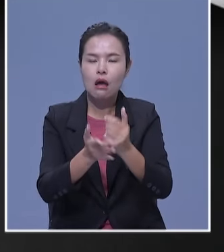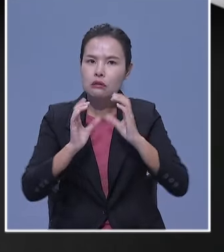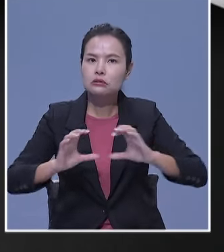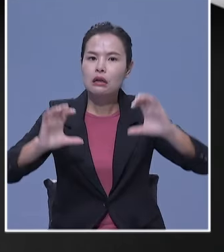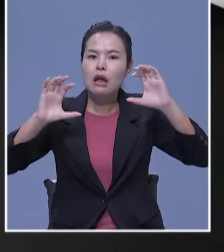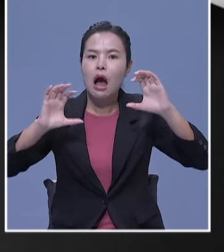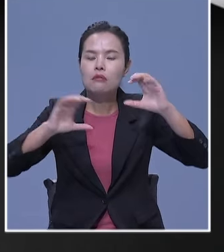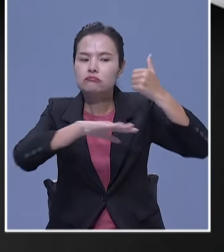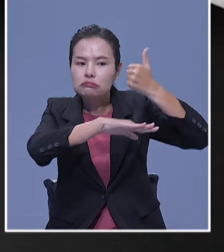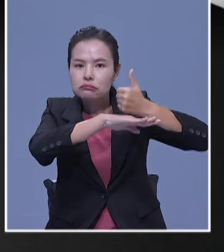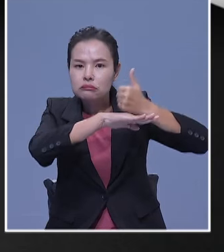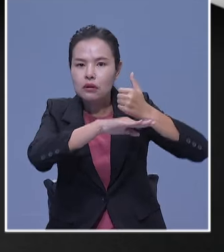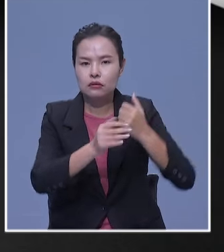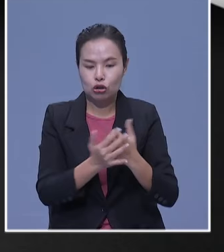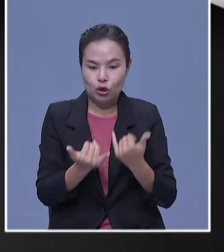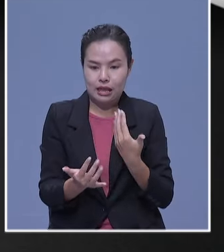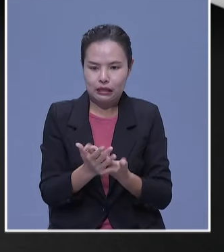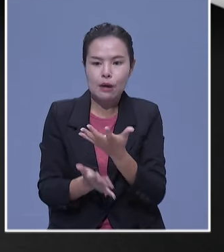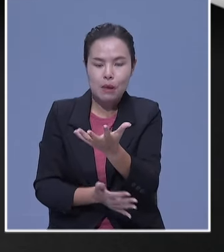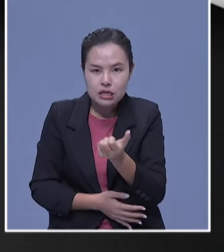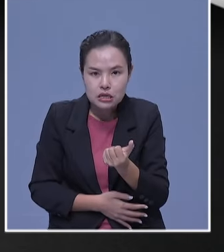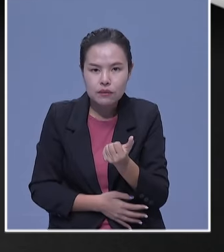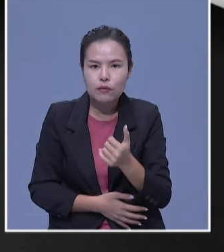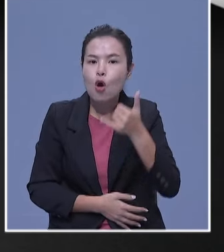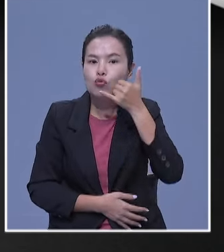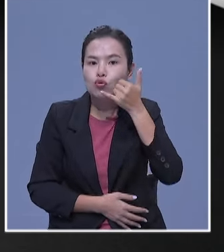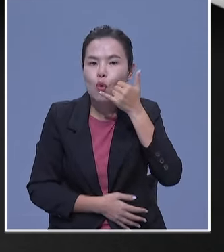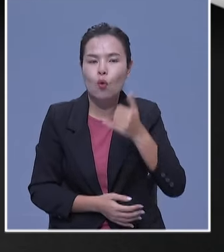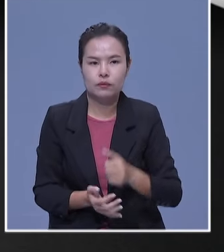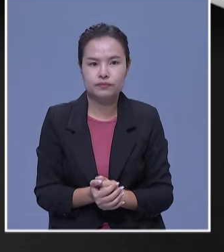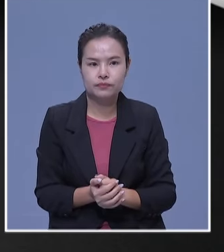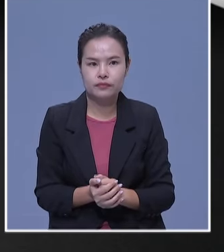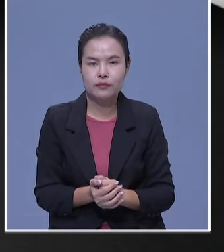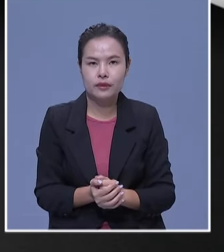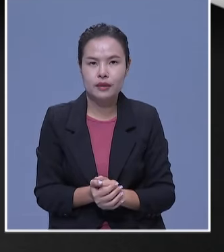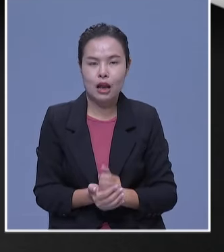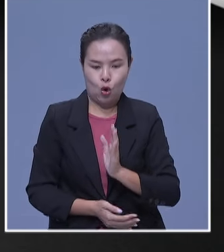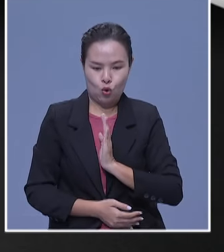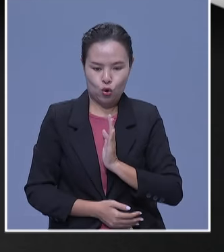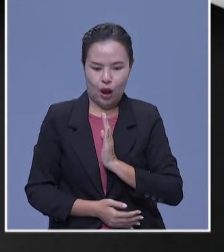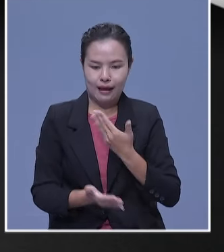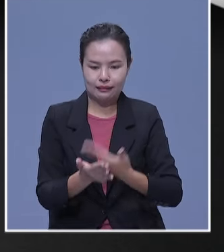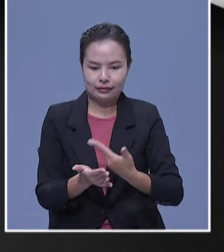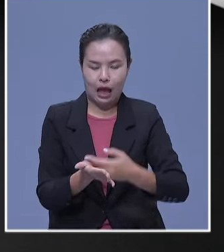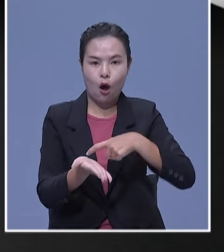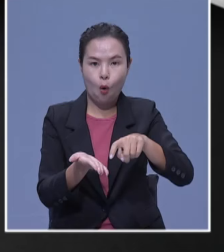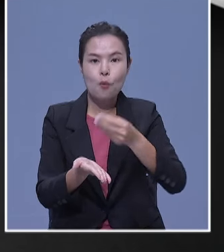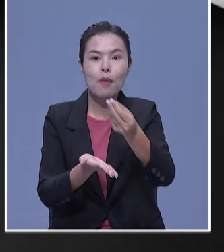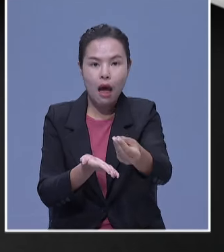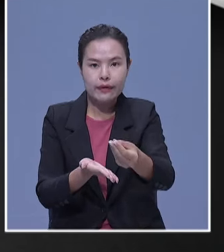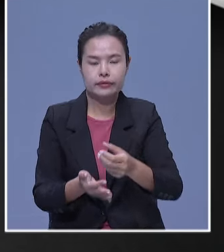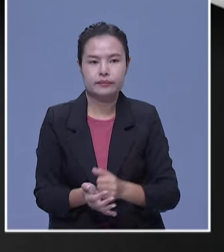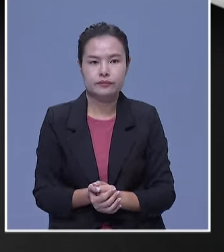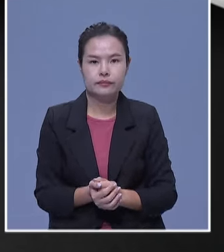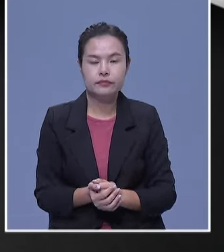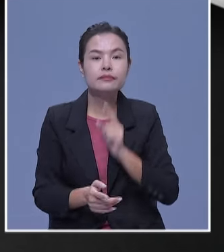การชั้นผู้ใหญ่ตอนนี้ให้ไปยืมเงินมาให้ได้ก่อนแล้วค่อยโทรมาเดี๋ยวจะเอาเบอร์คนกลางที่จะรับโอนเงินไปให้โอ้จ